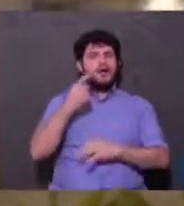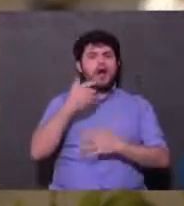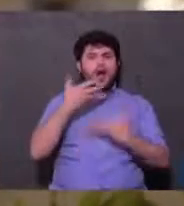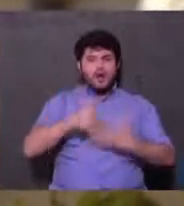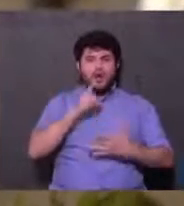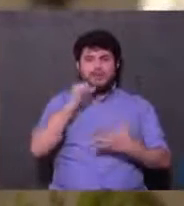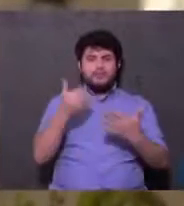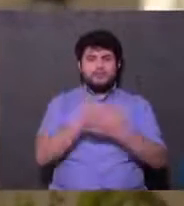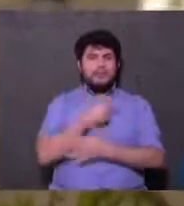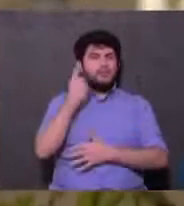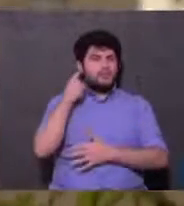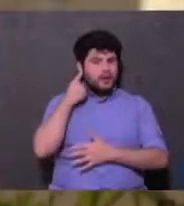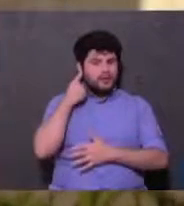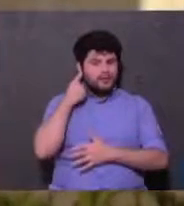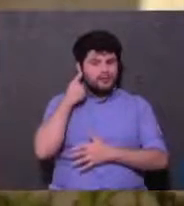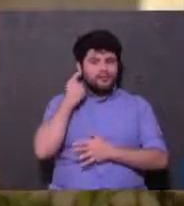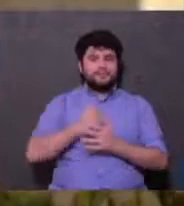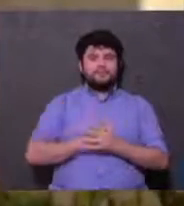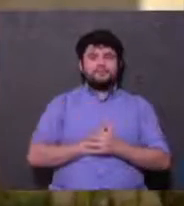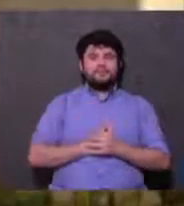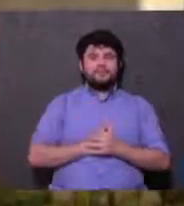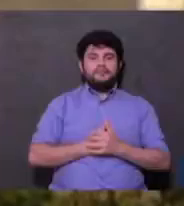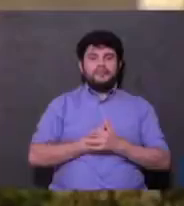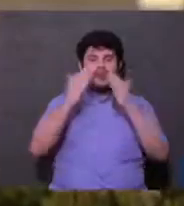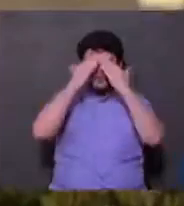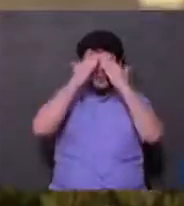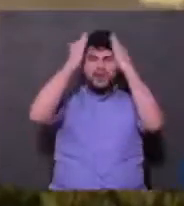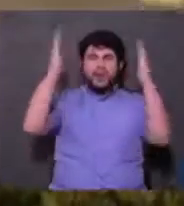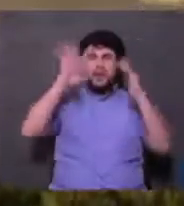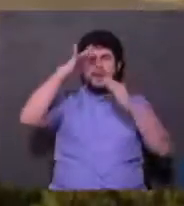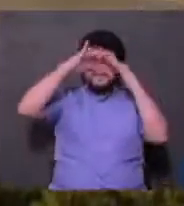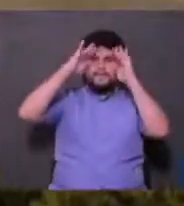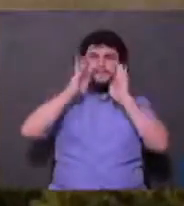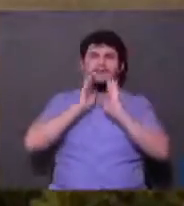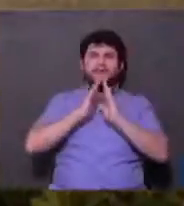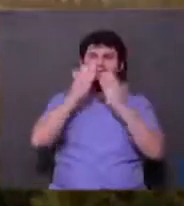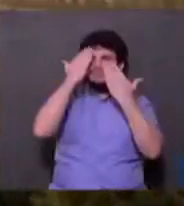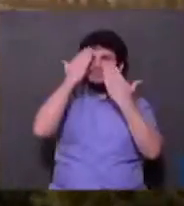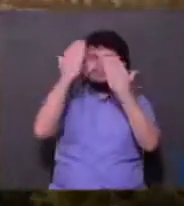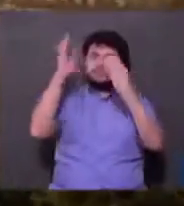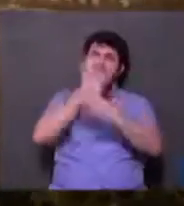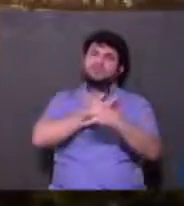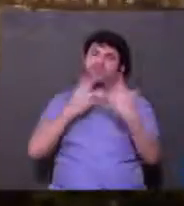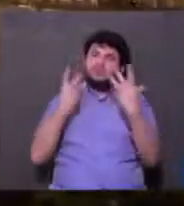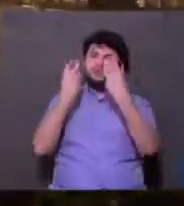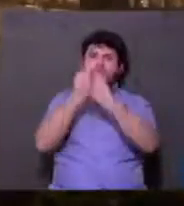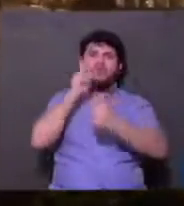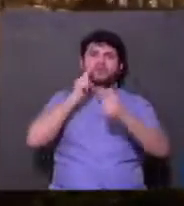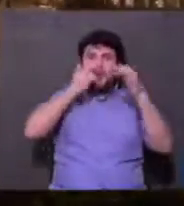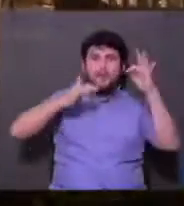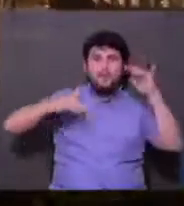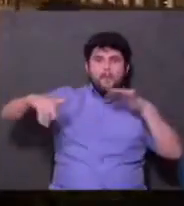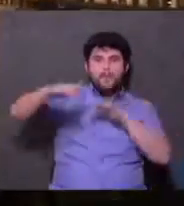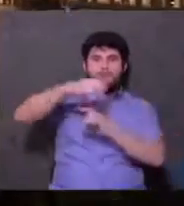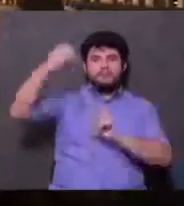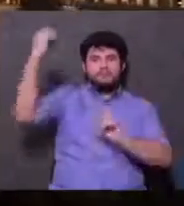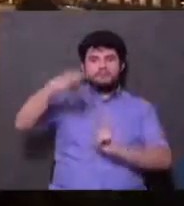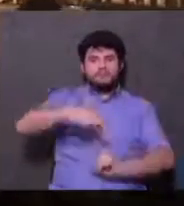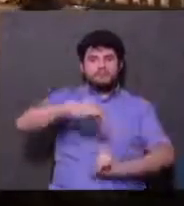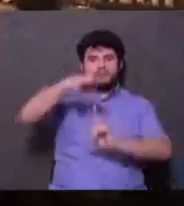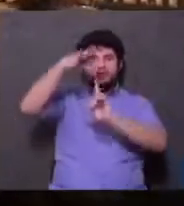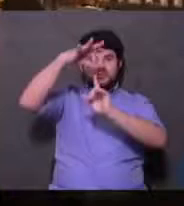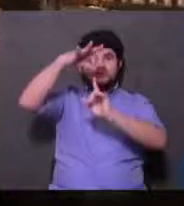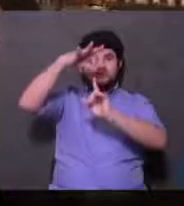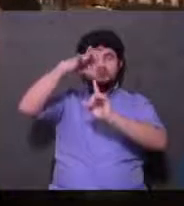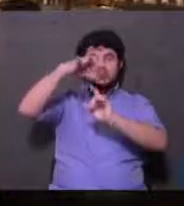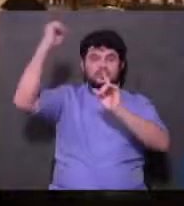nossa morte. Amém. Zdrowaś Maryjo, łaski pełna, Pan z Tobą, błogosławionaś Ty między niewiastami